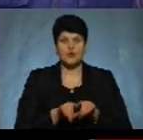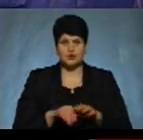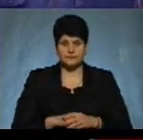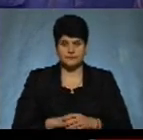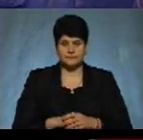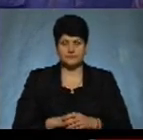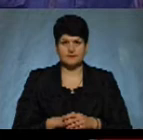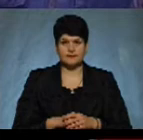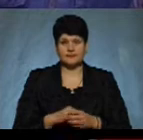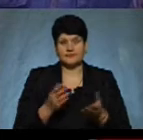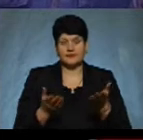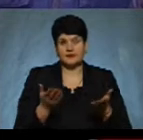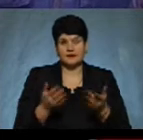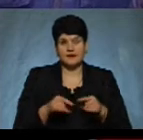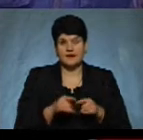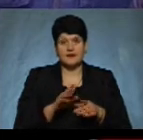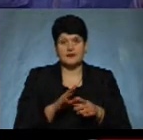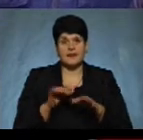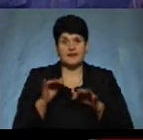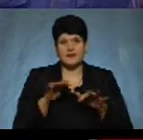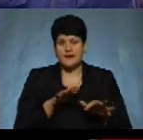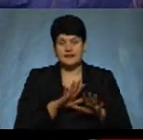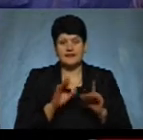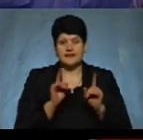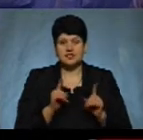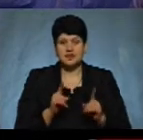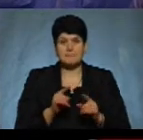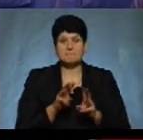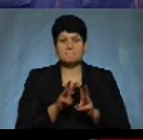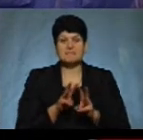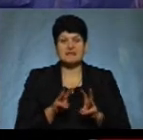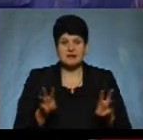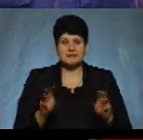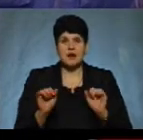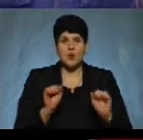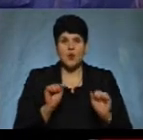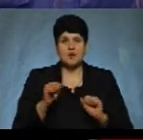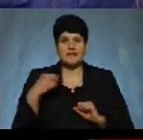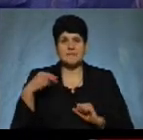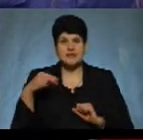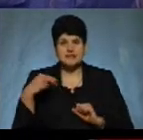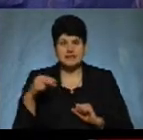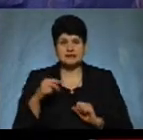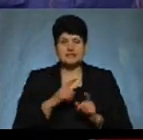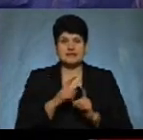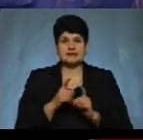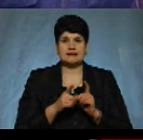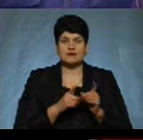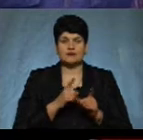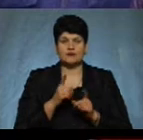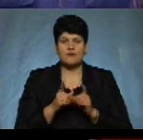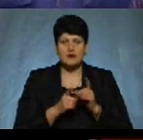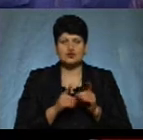як атака не лише на міністерство, а також на уряд і на президента, і на трансформацію системи